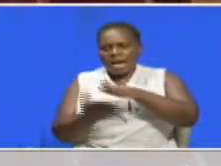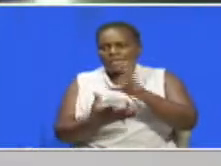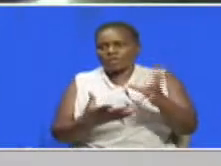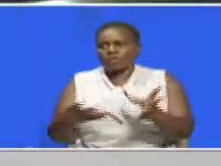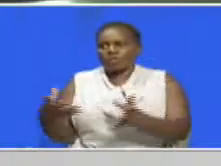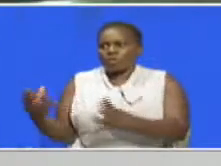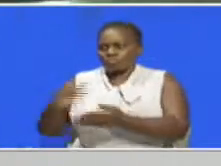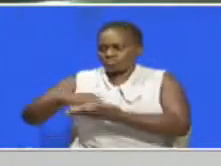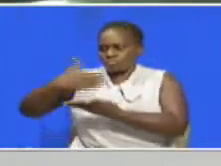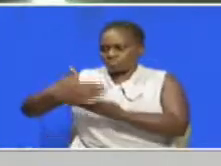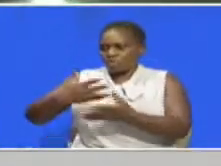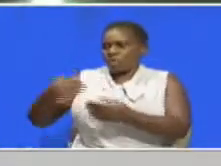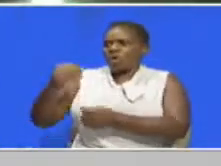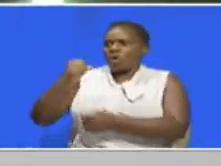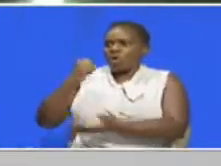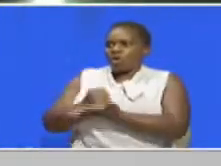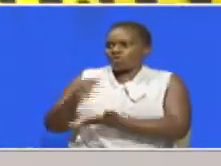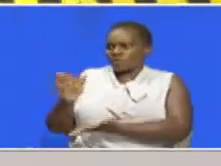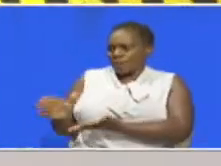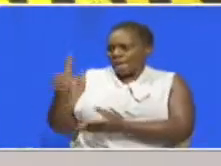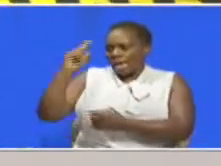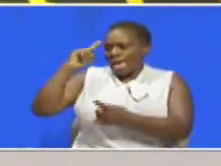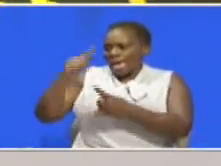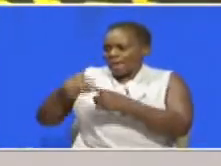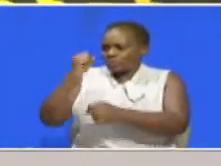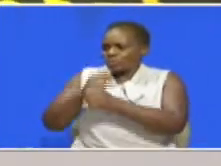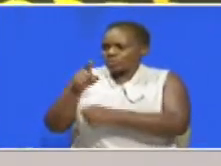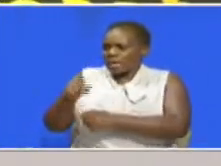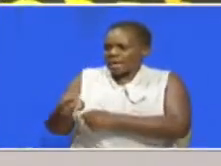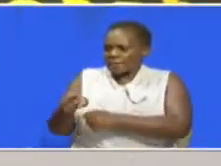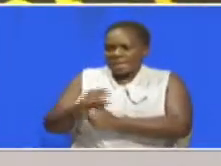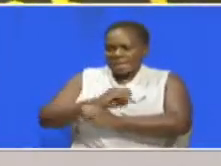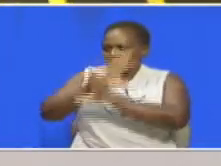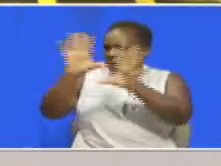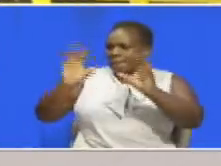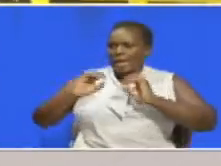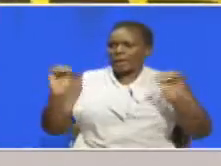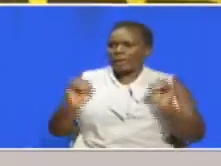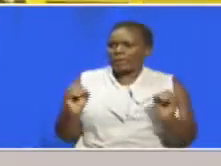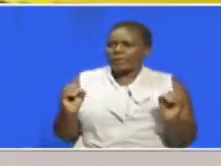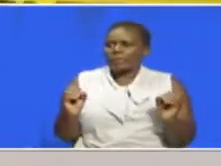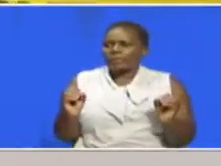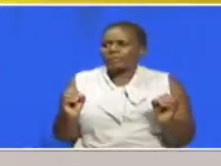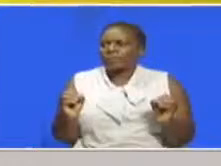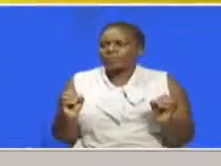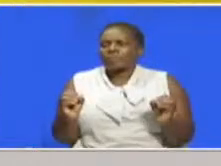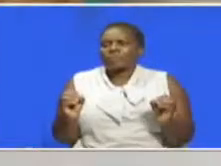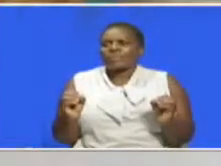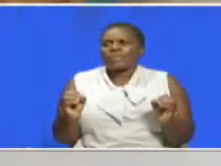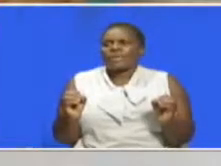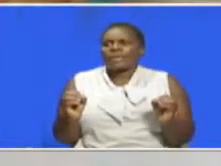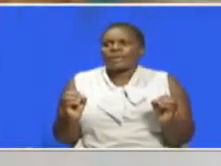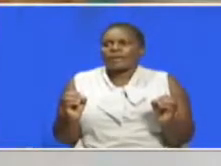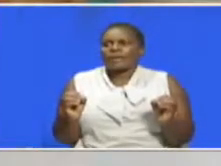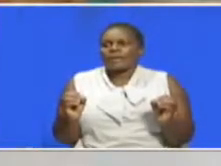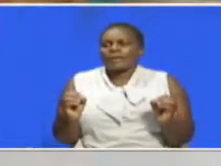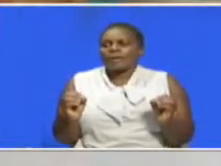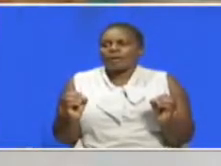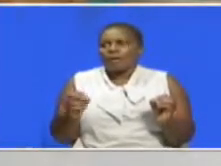kuzipeleka katika ofisi yake. Nia ya kufanya hivyo ikiwa bado haijulikani. So our officers rushed